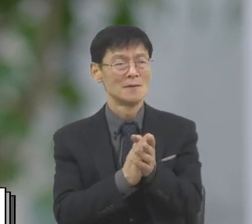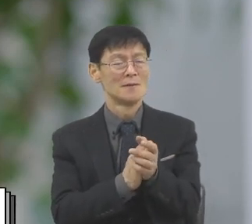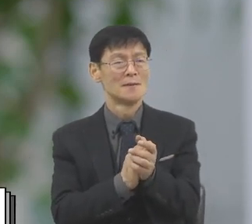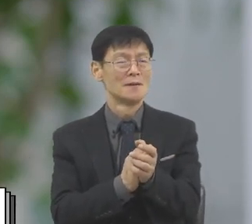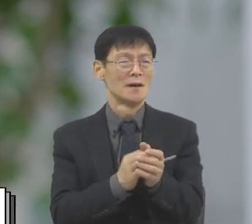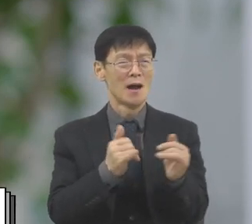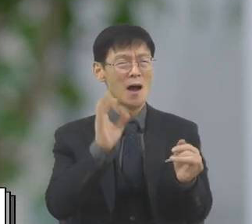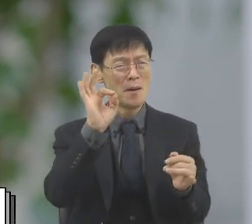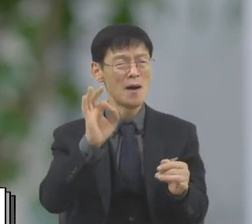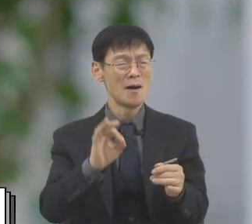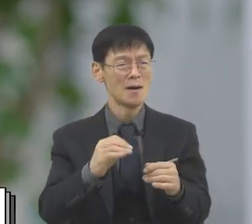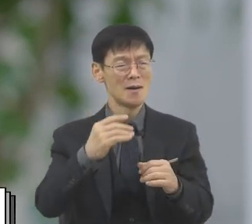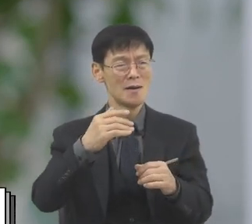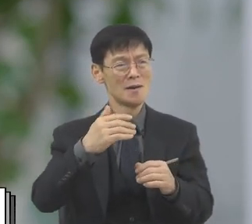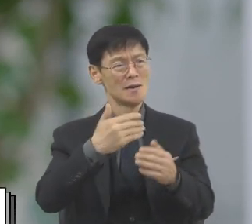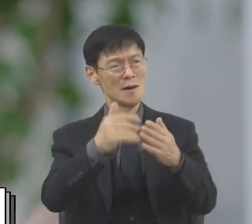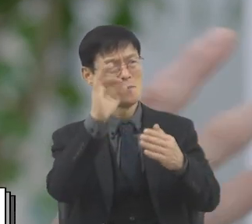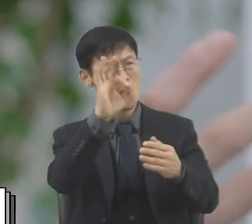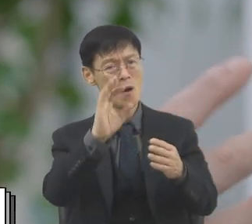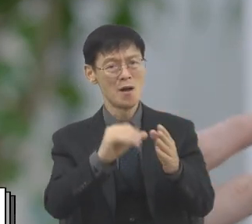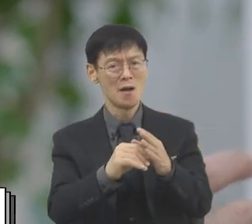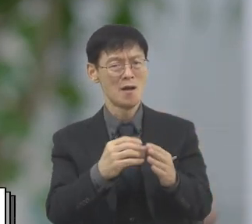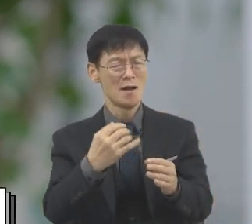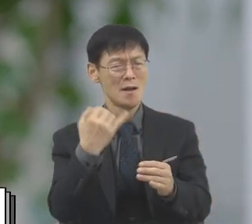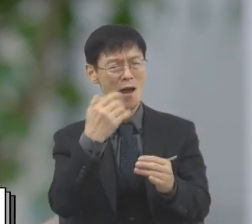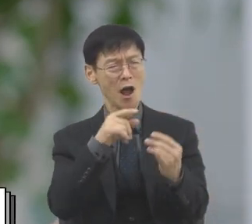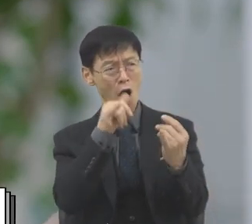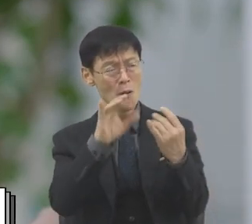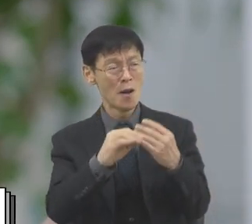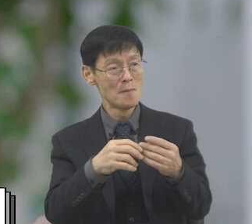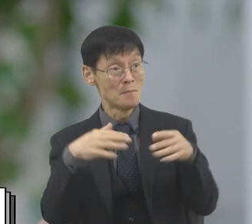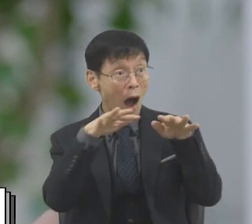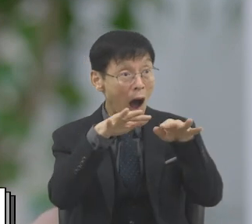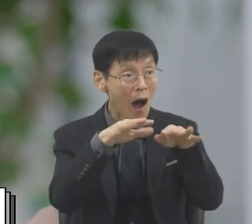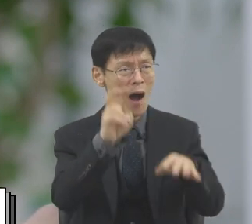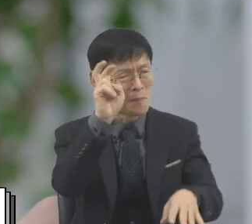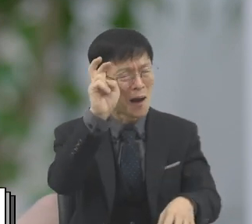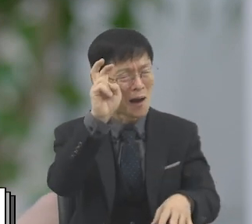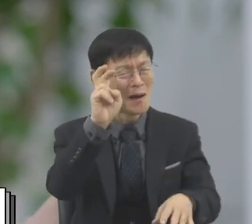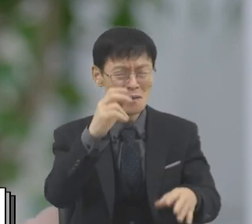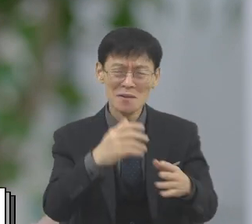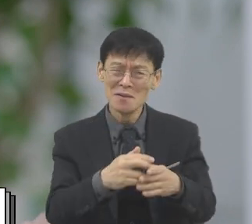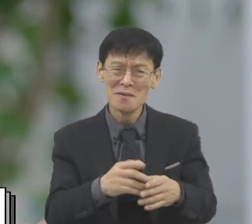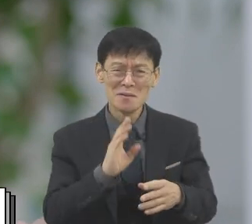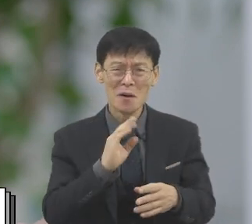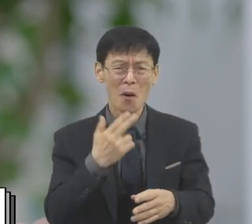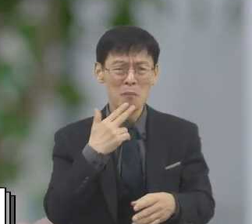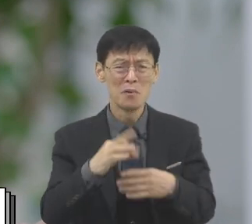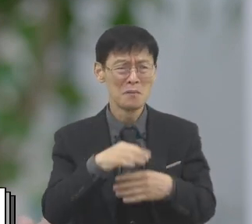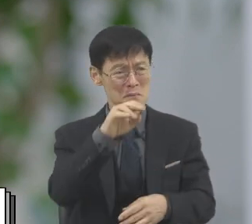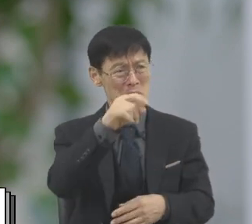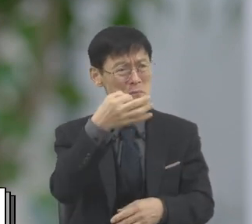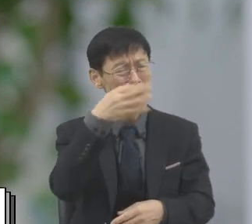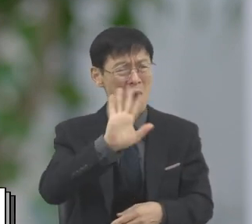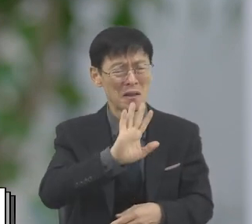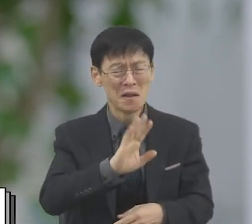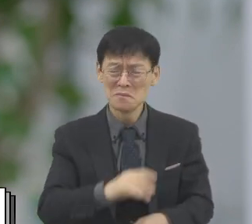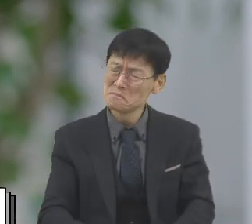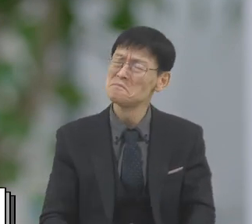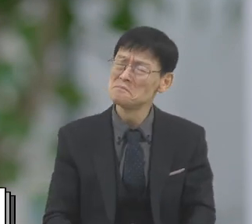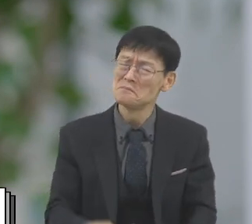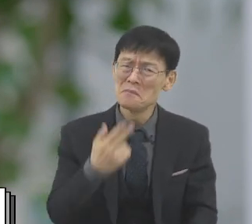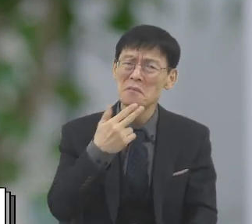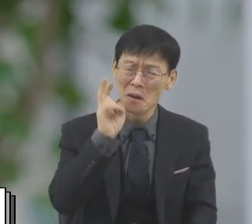이야, 역시 사람들은 이렇게 좀 야한 그림을 붙여놔야지 읽어보지. 그런 거 없으면 이런 공지사항 같은